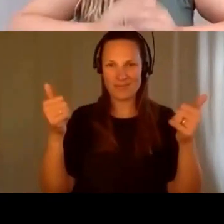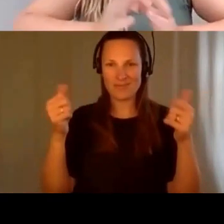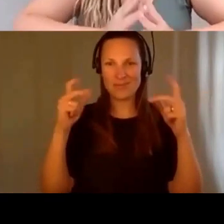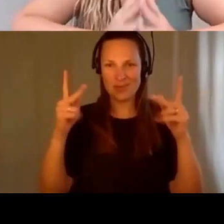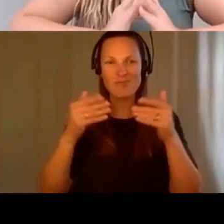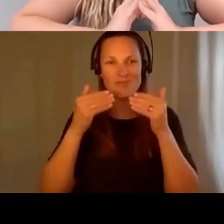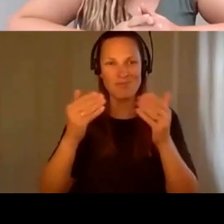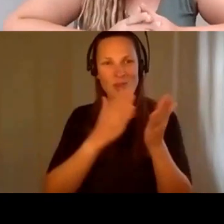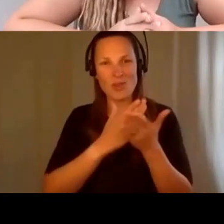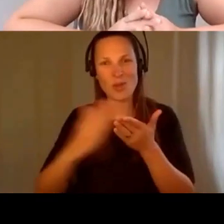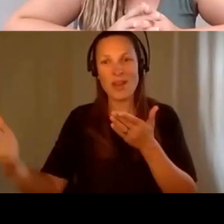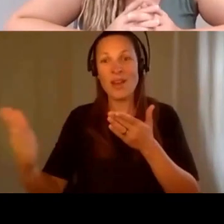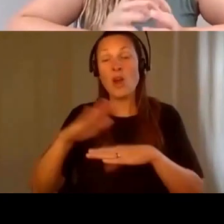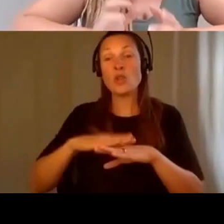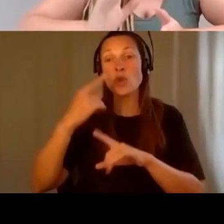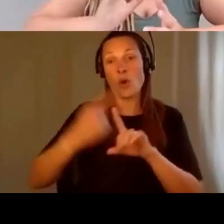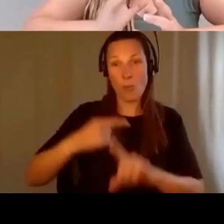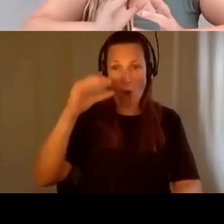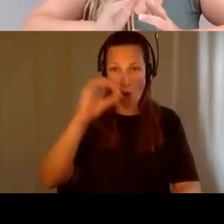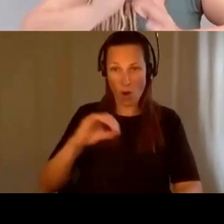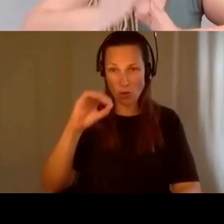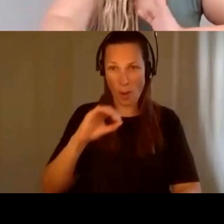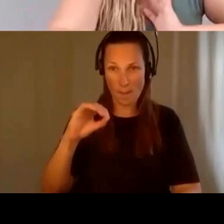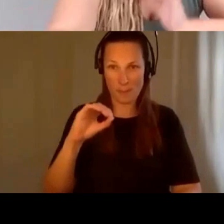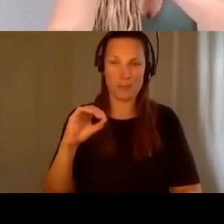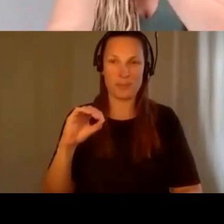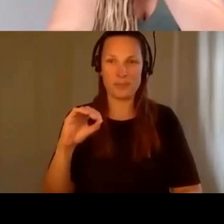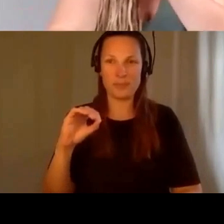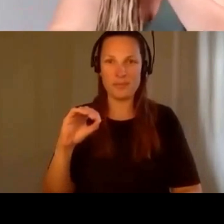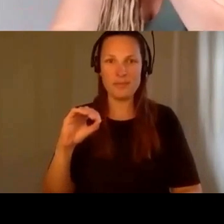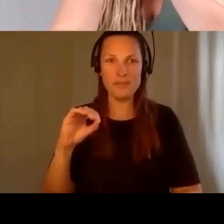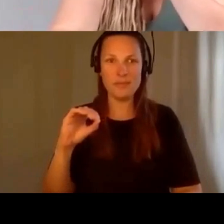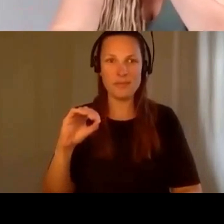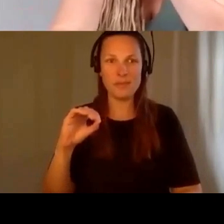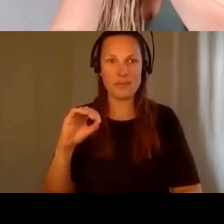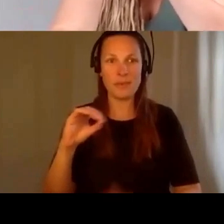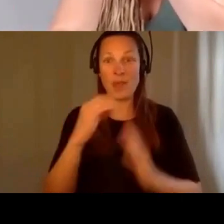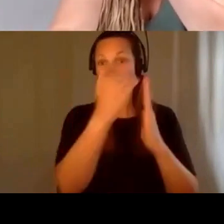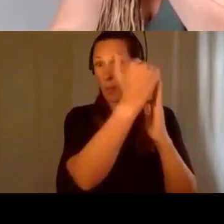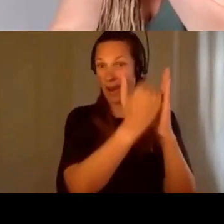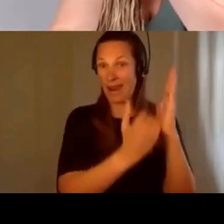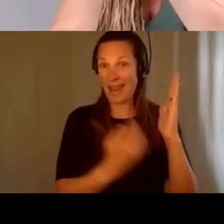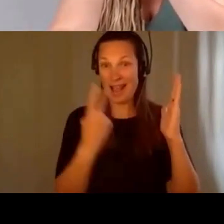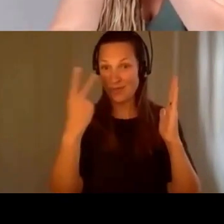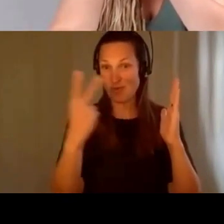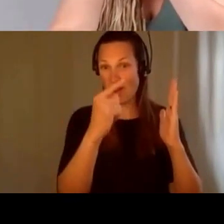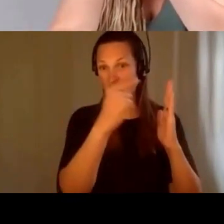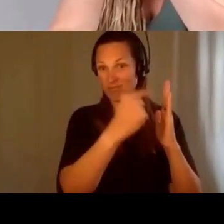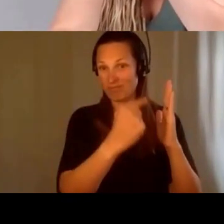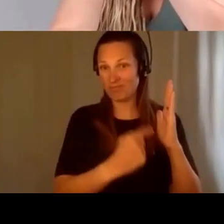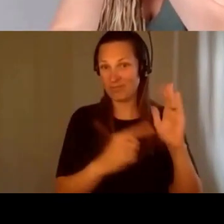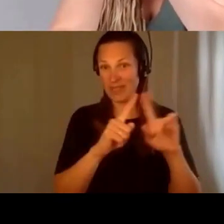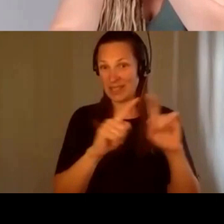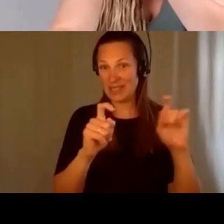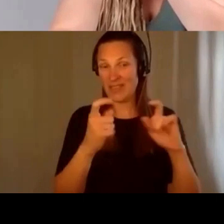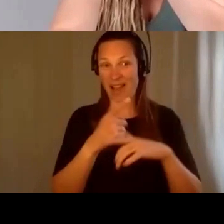Alors, pour le mois d'octobre, on a tous les légumes que vous voyez ici dans